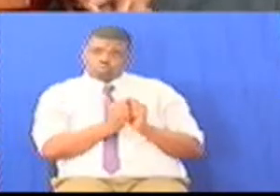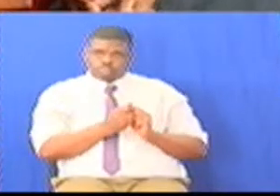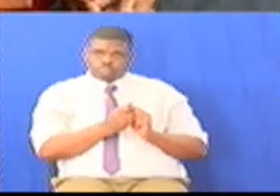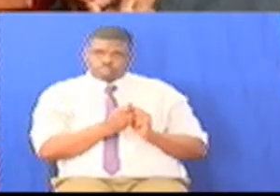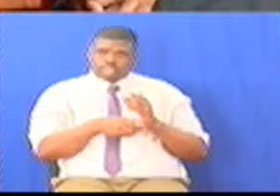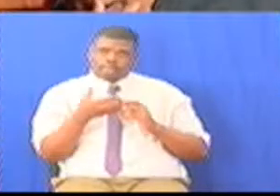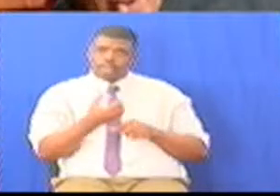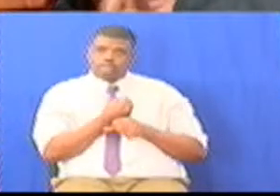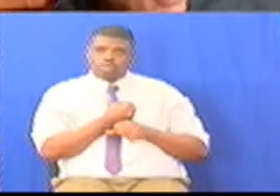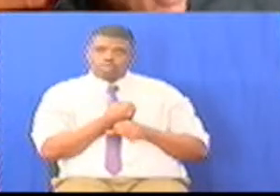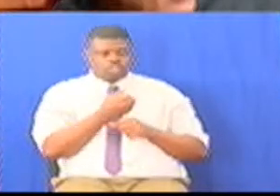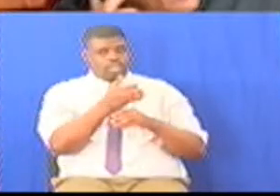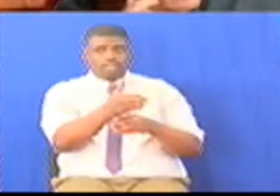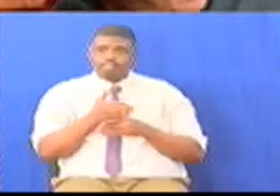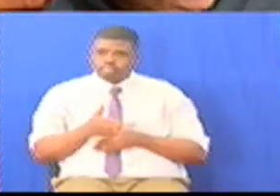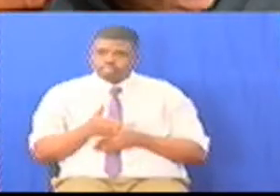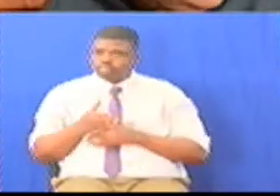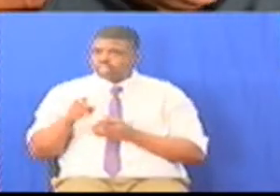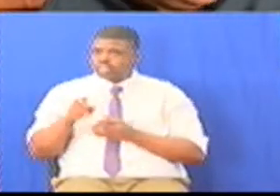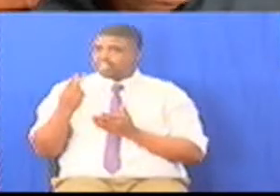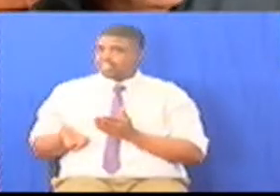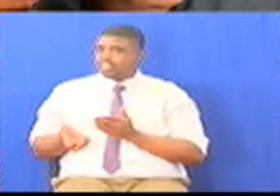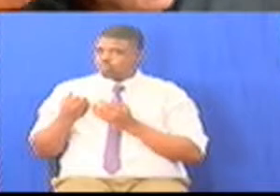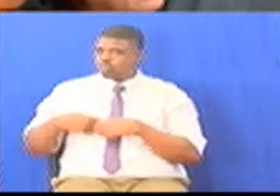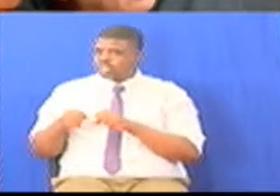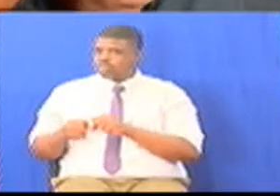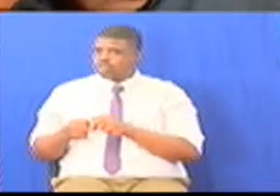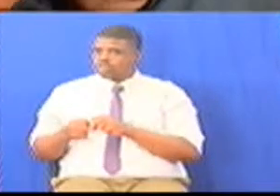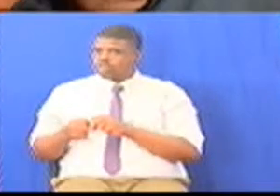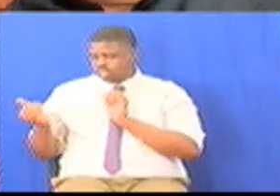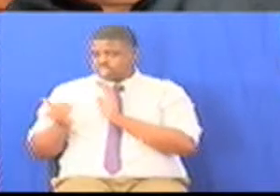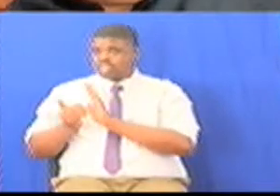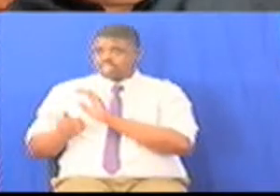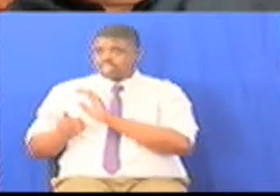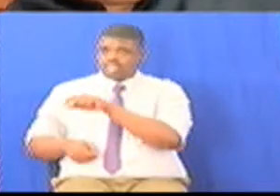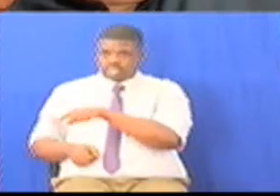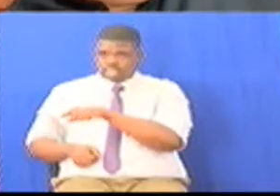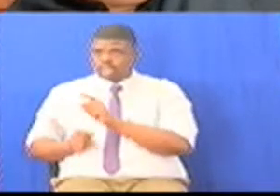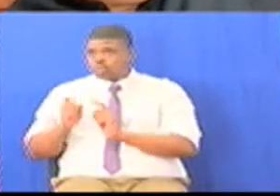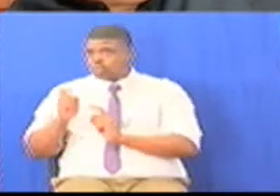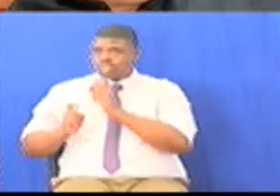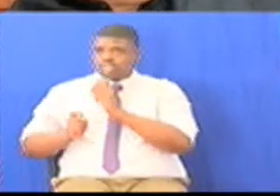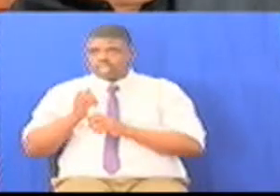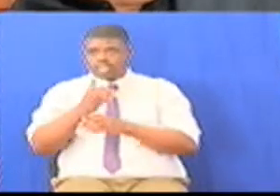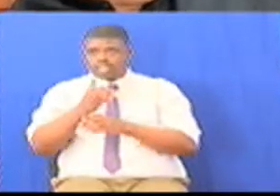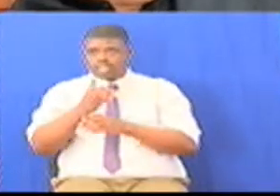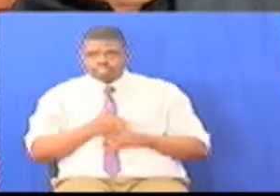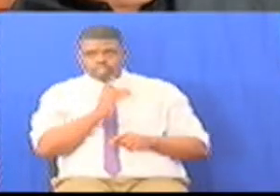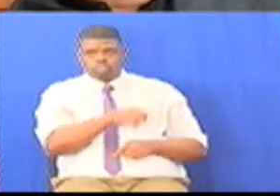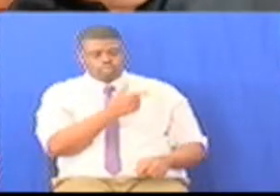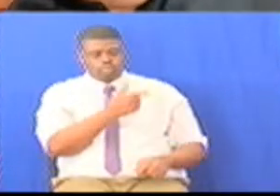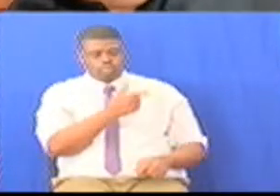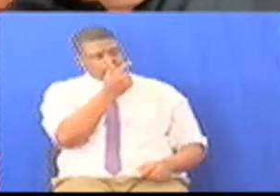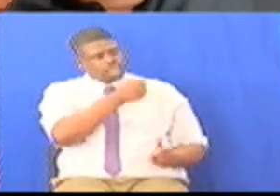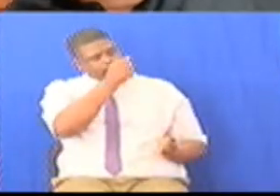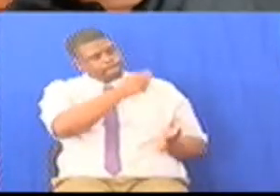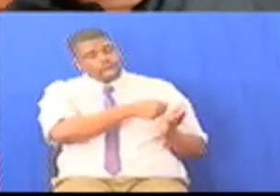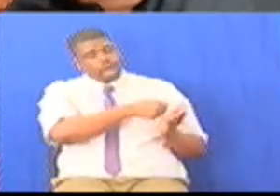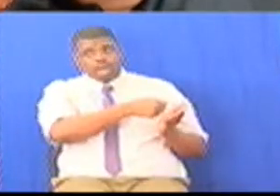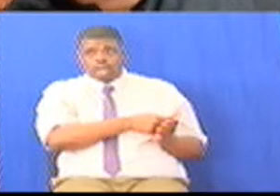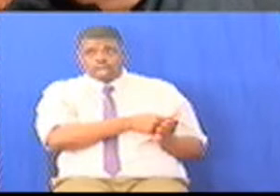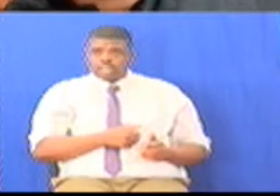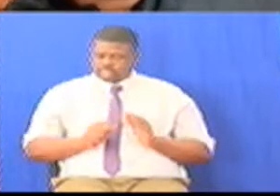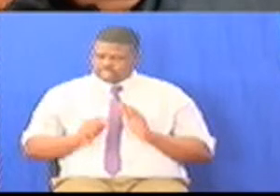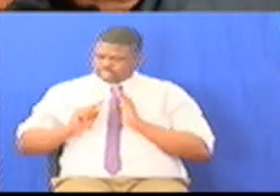pato ghafi kwa makampuni ambayo yatashindwa kutekeleza matakwa ya sheria ya ushindani kwa kampuni zilizopo Tanzania bara tu. Sharti la